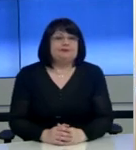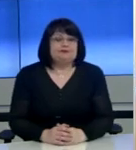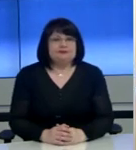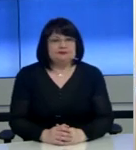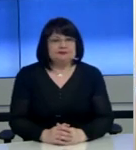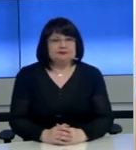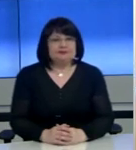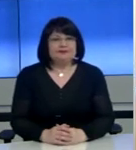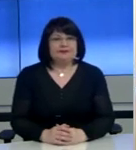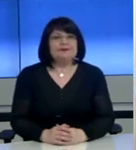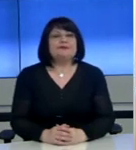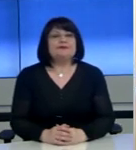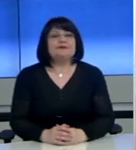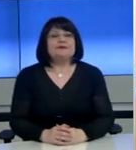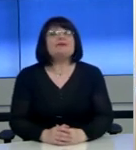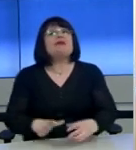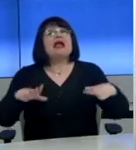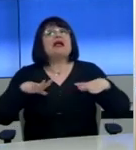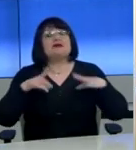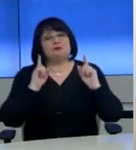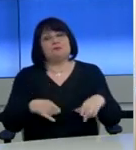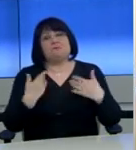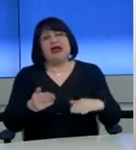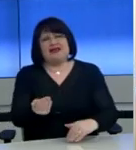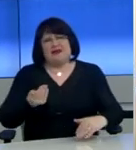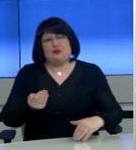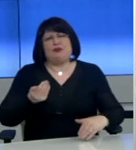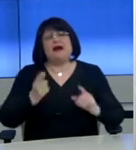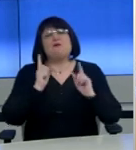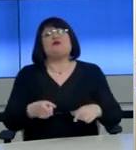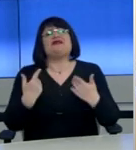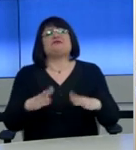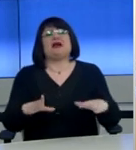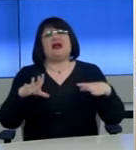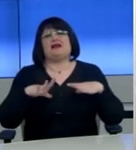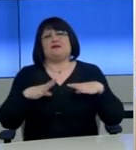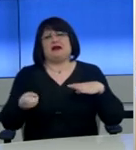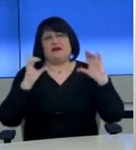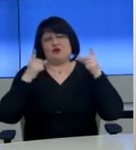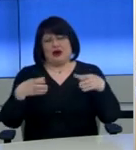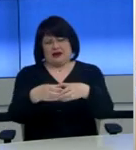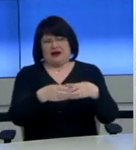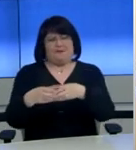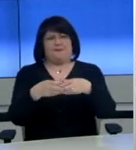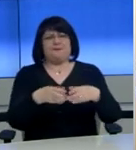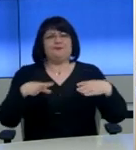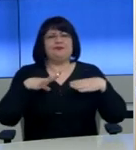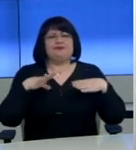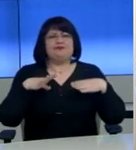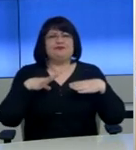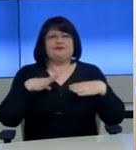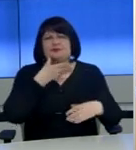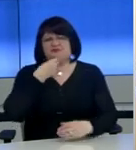Έλα όμως που στην προηλυμένη αυτή απόφαση κοινωνικής πλειοψηφίας να προχωρήσει σε αυτόν τον